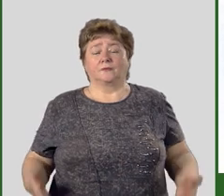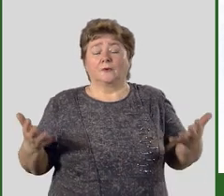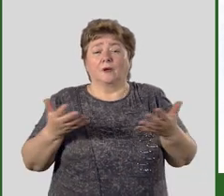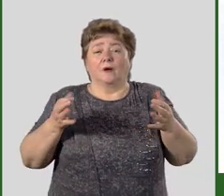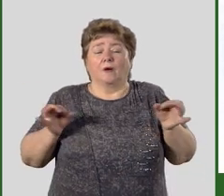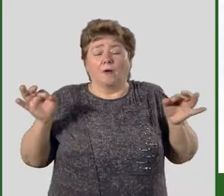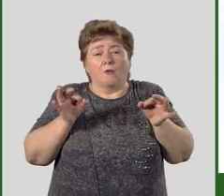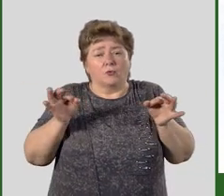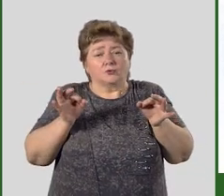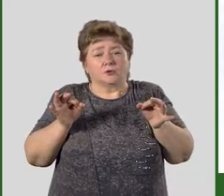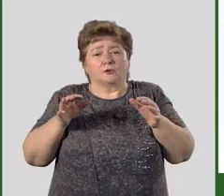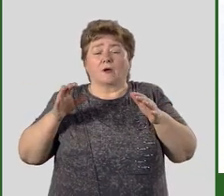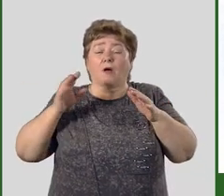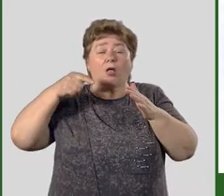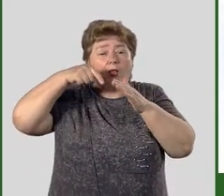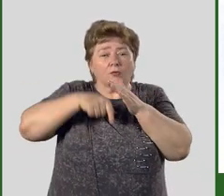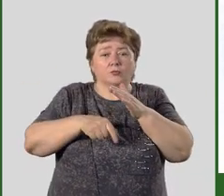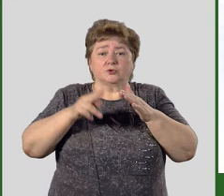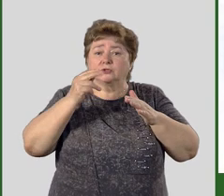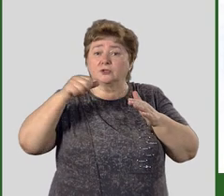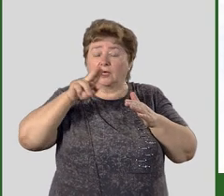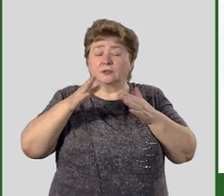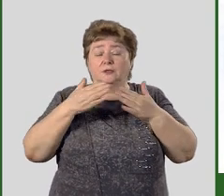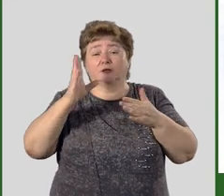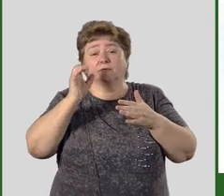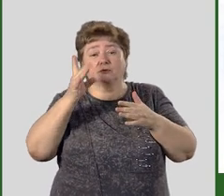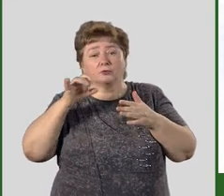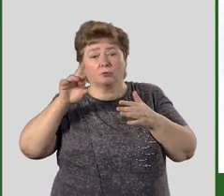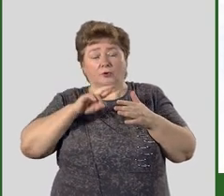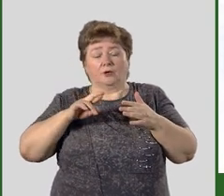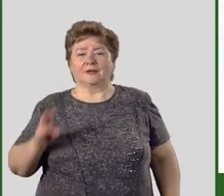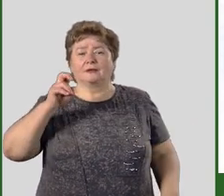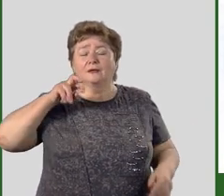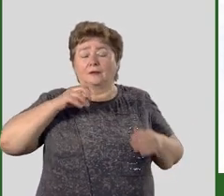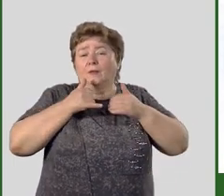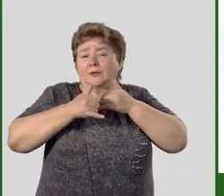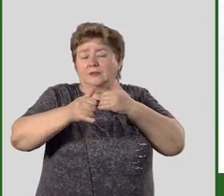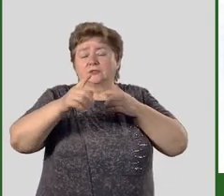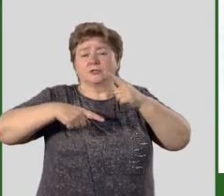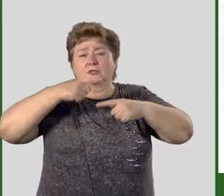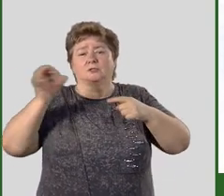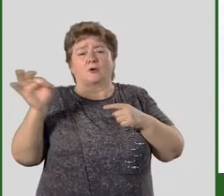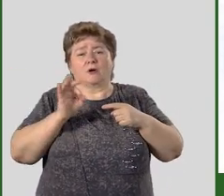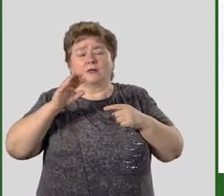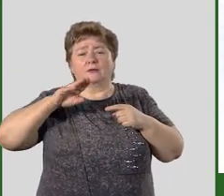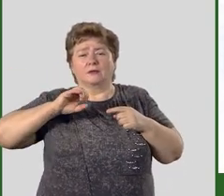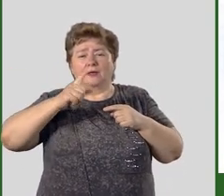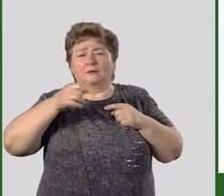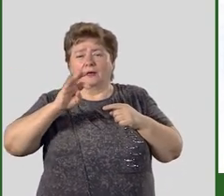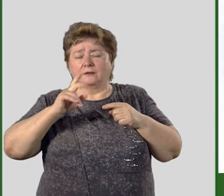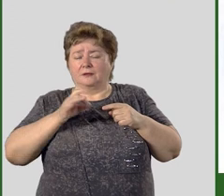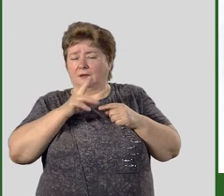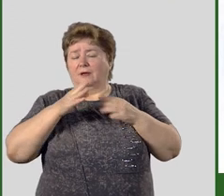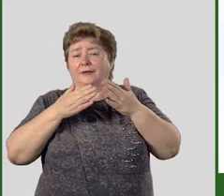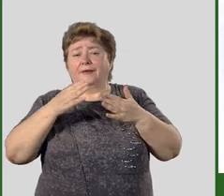Какое озеро глубже, Виктория или Чад? Виктория. Нил протекает через озеро Танганьика